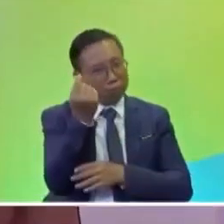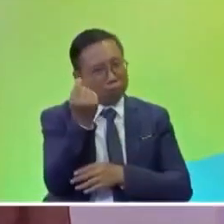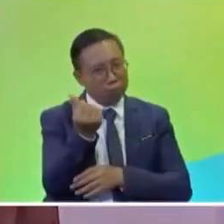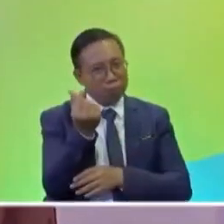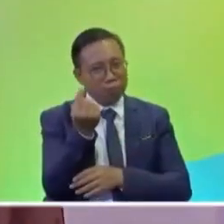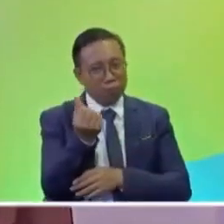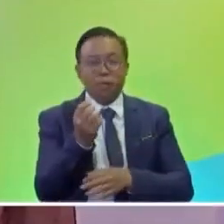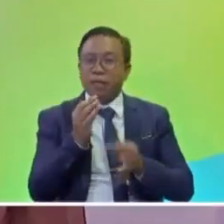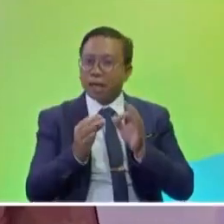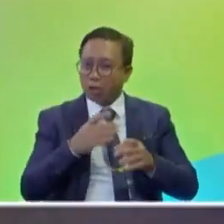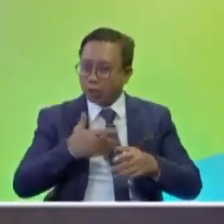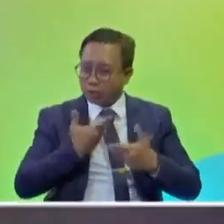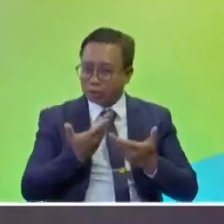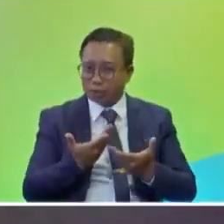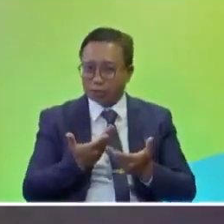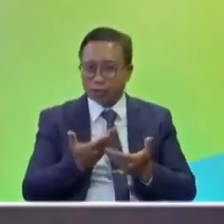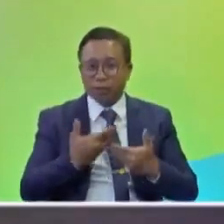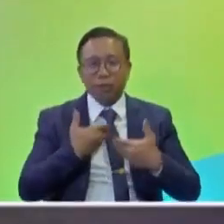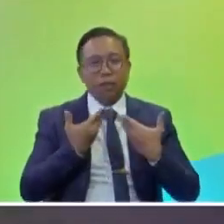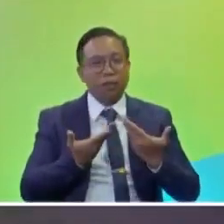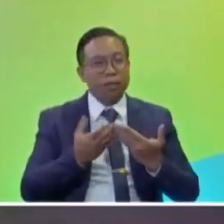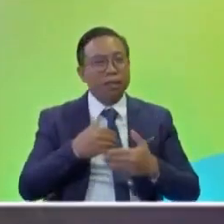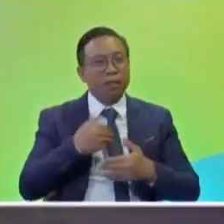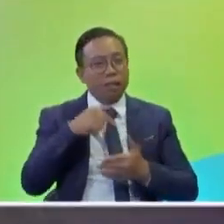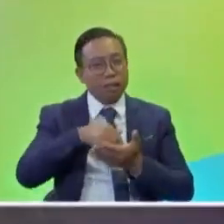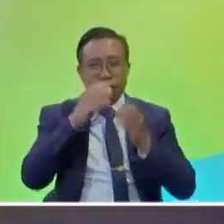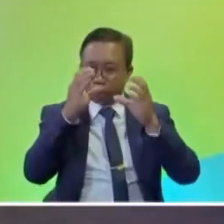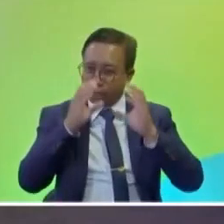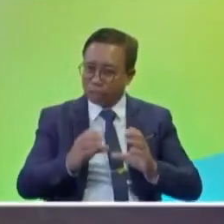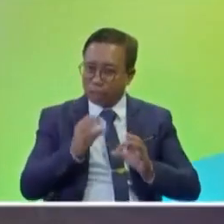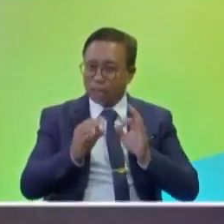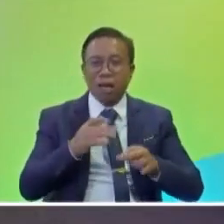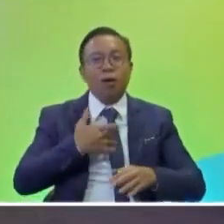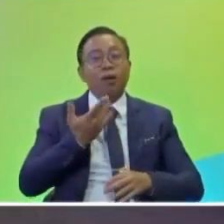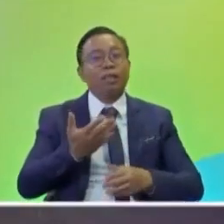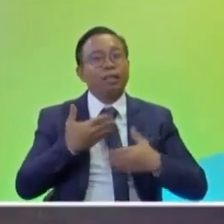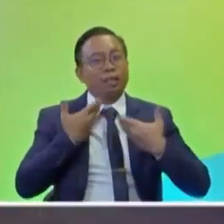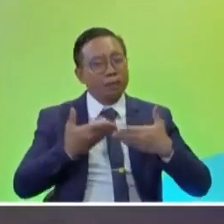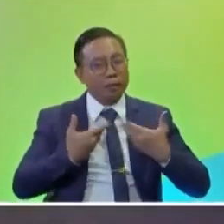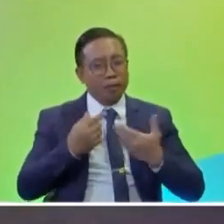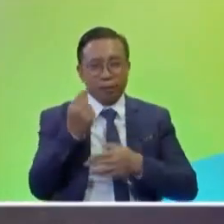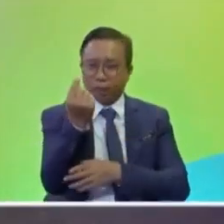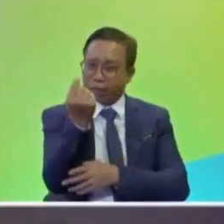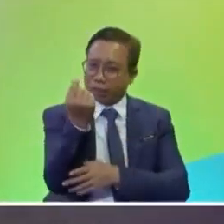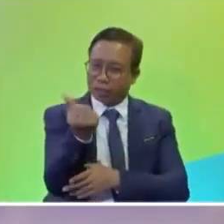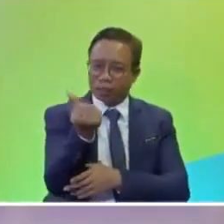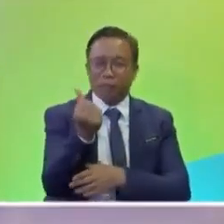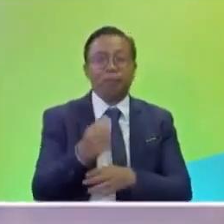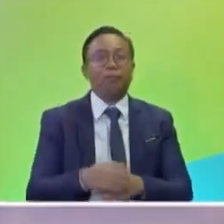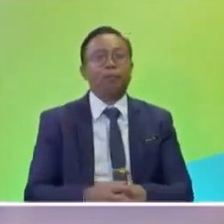jari. Kalau rasa gembira beginilah caranya. Kalau rasa gembira petik